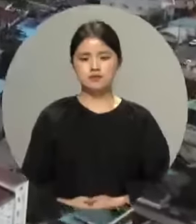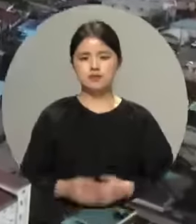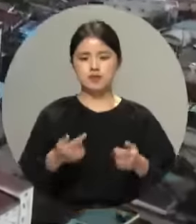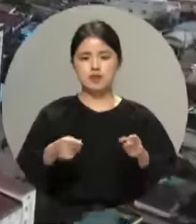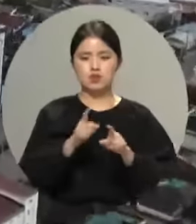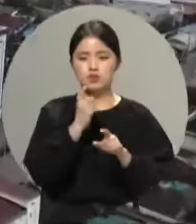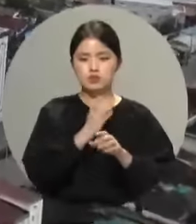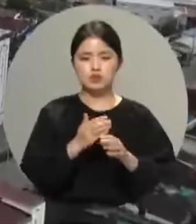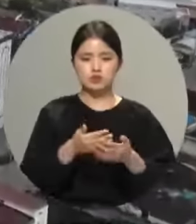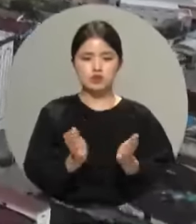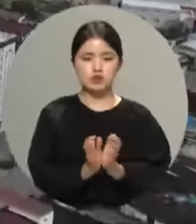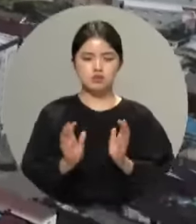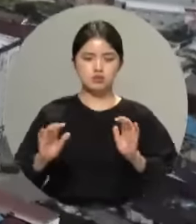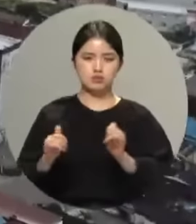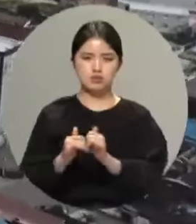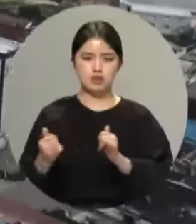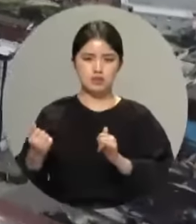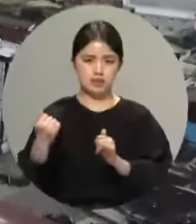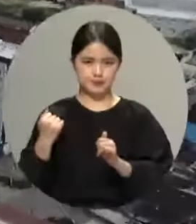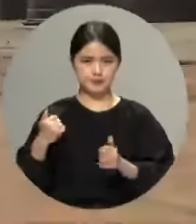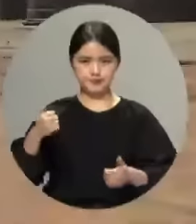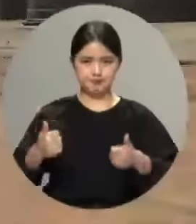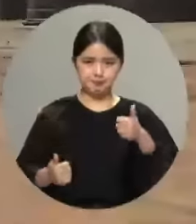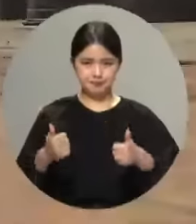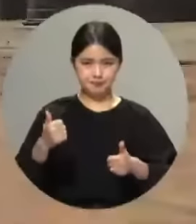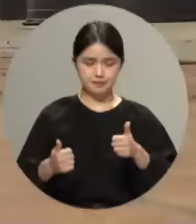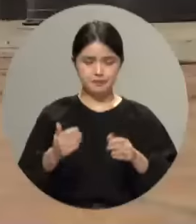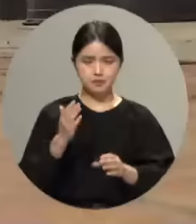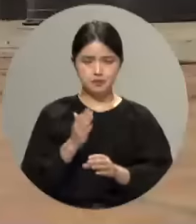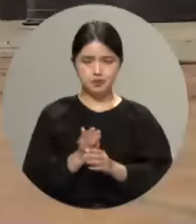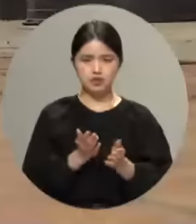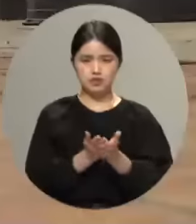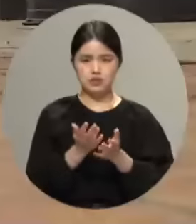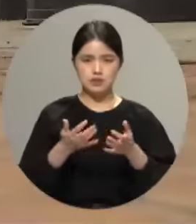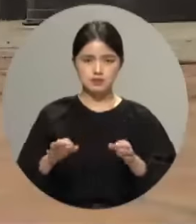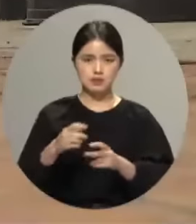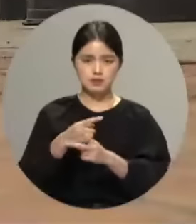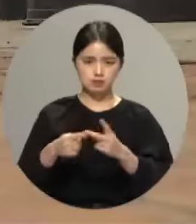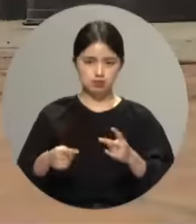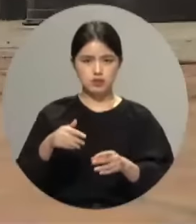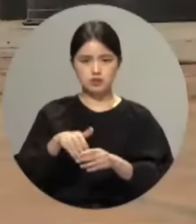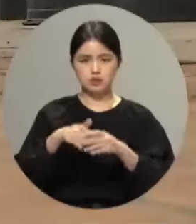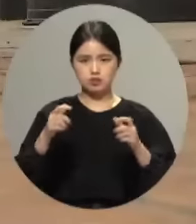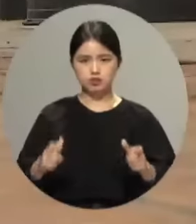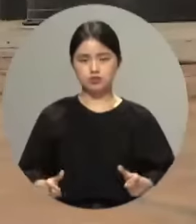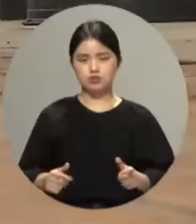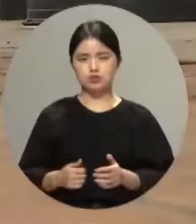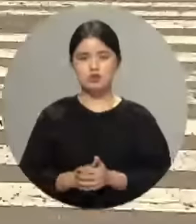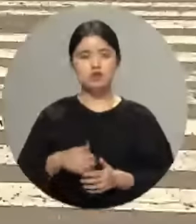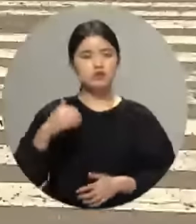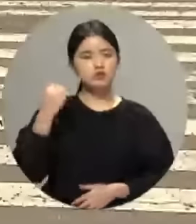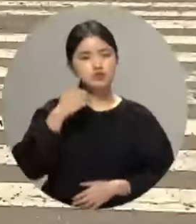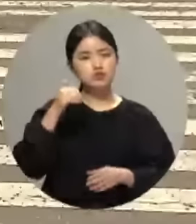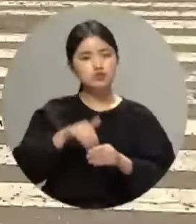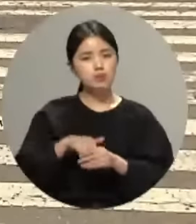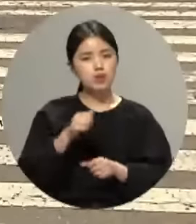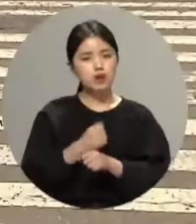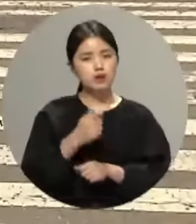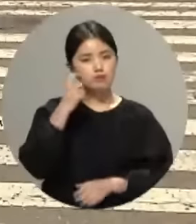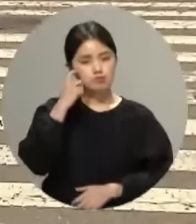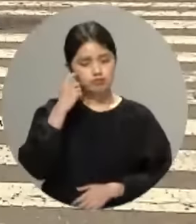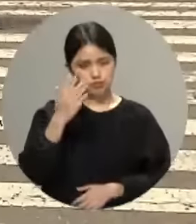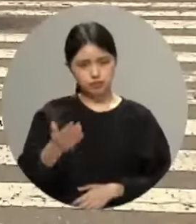더불어민주당과 국민임 후보간의 양자 대결인 군산 김제 부갑 선거구에서 누구에게 투표할 것인지